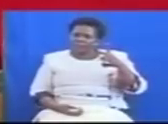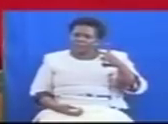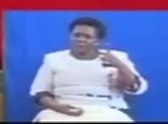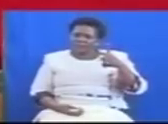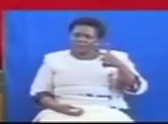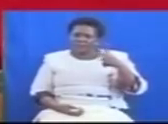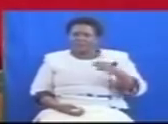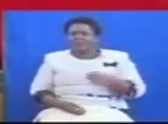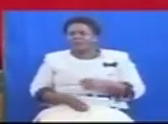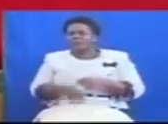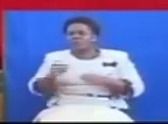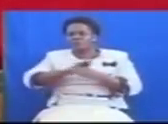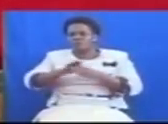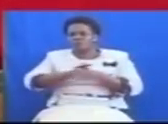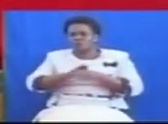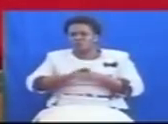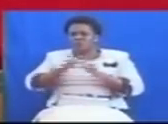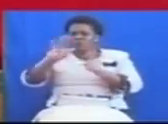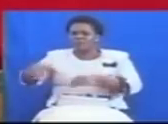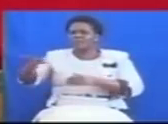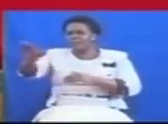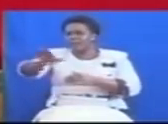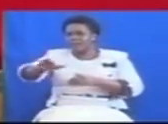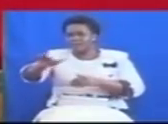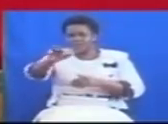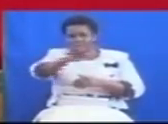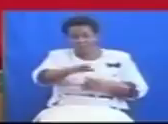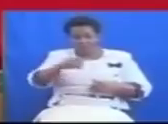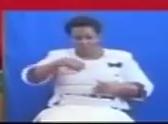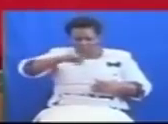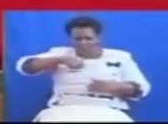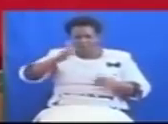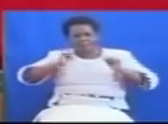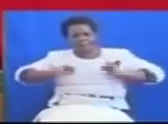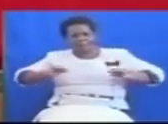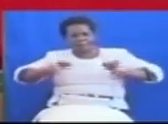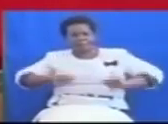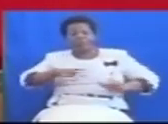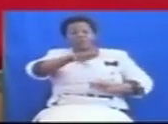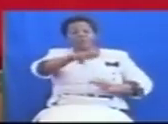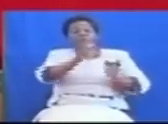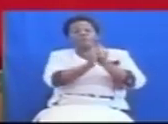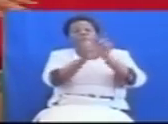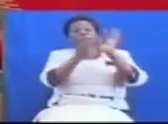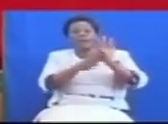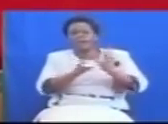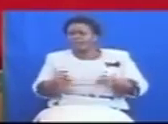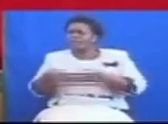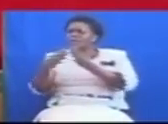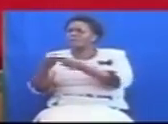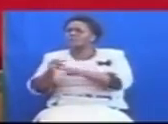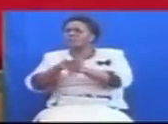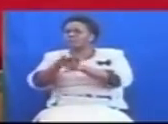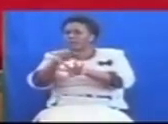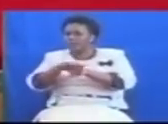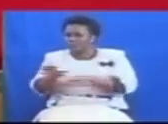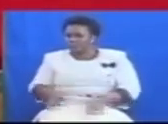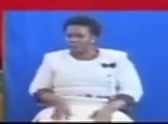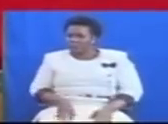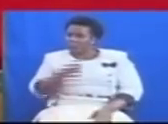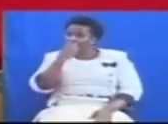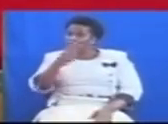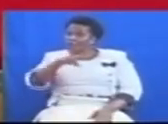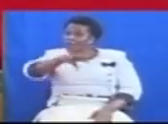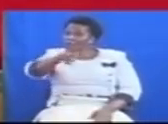nyingi nimepita katika mikoa zaidi ya 18 na nikatoa maelekezo na nilikuta wengine wamekwisha anza kufanya kazi yao